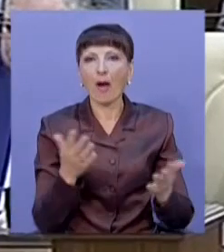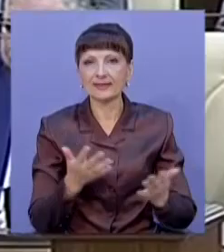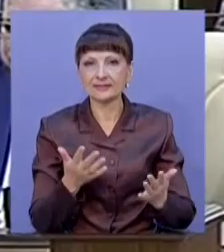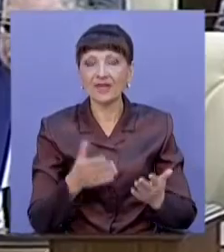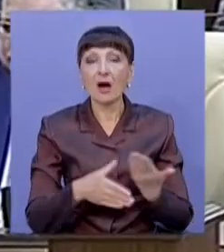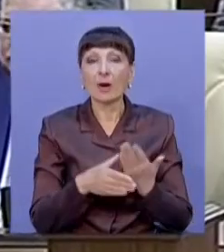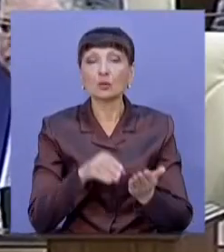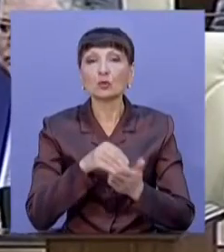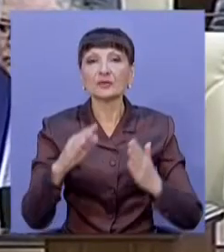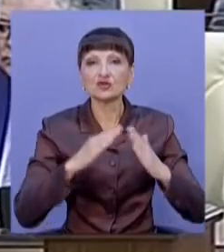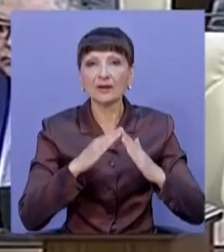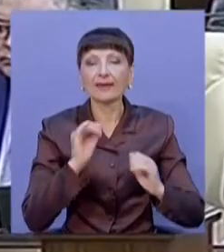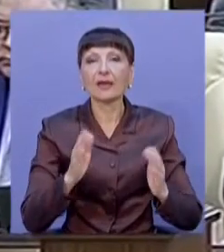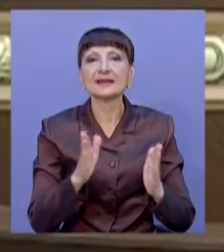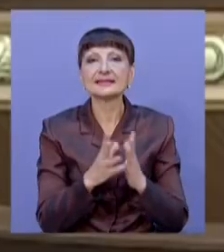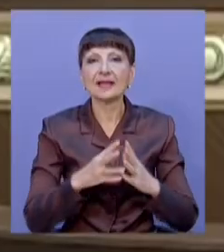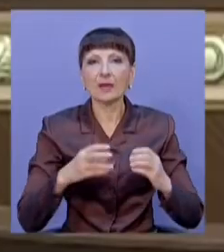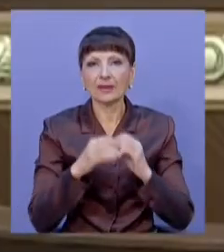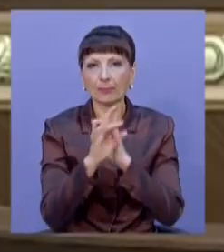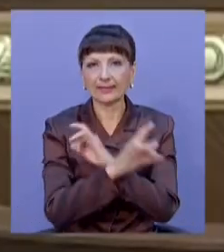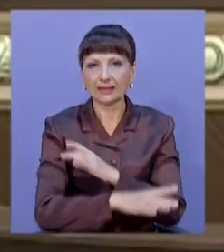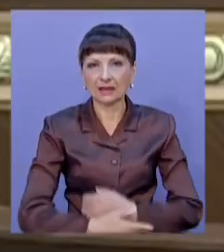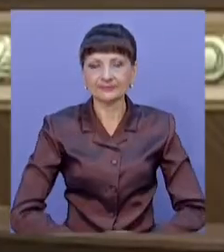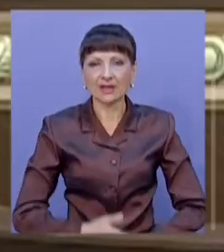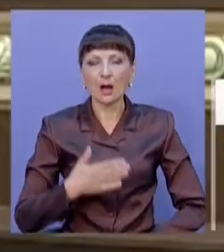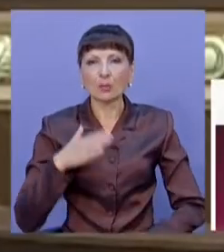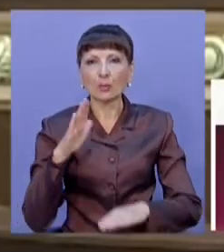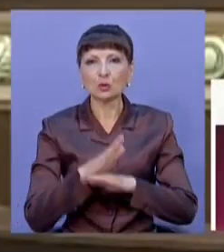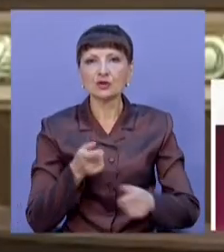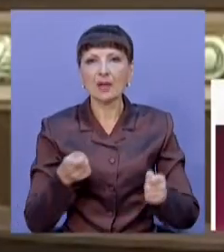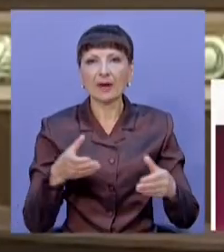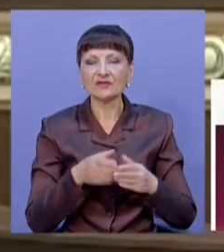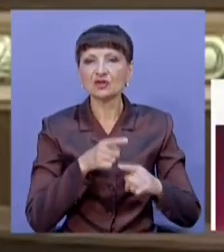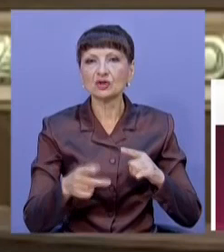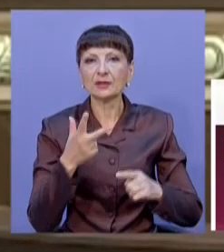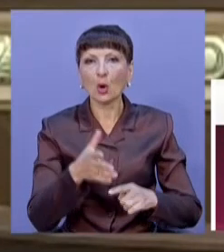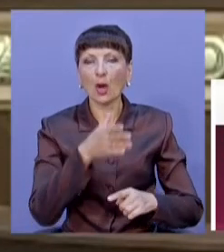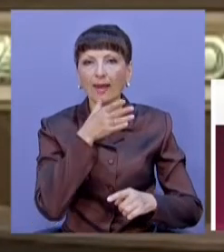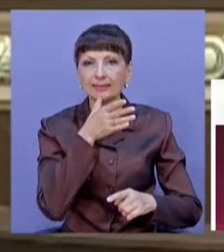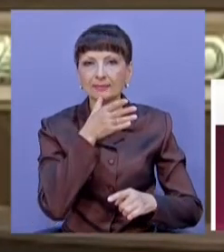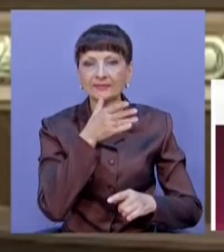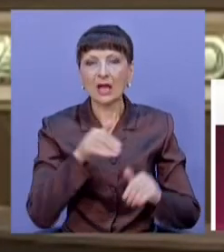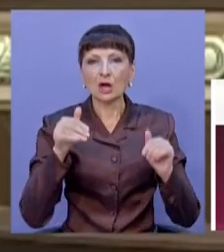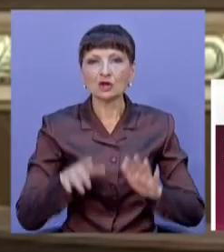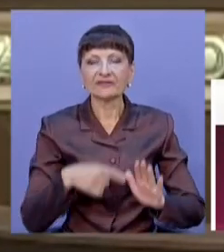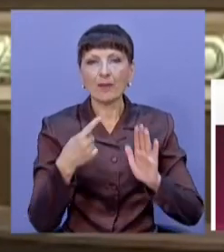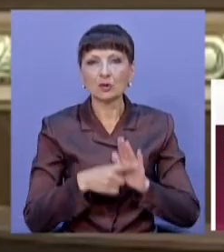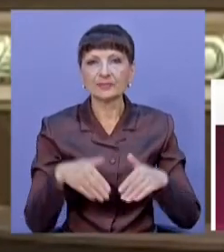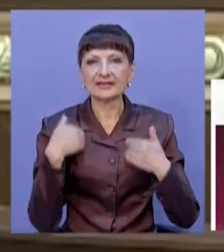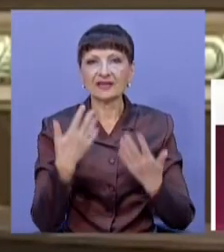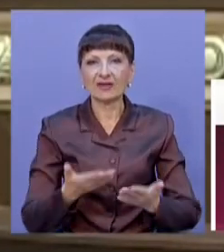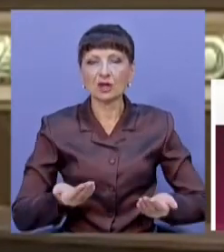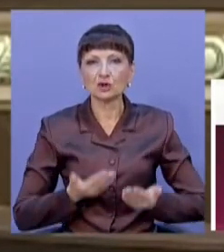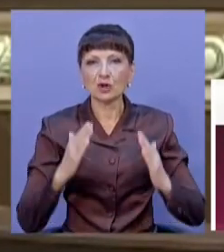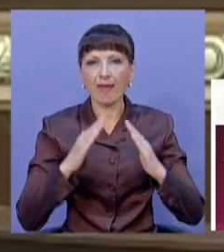с приобретением жилья и малоимущим семьям. Мое поручение правительству в течение 3 лет решить вопрос предоставления